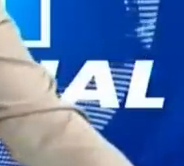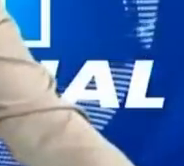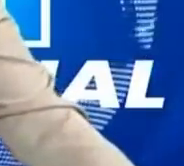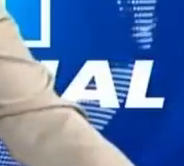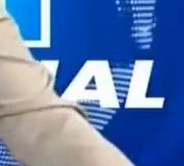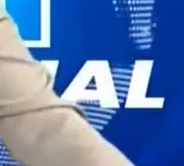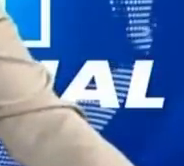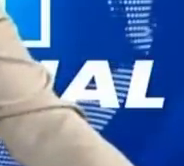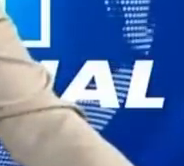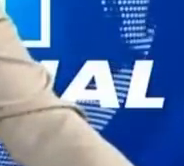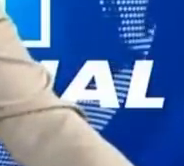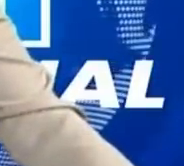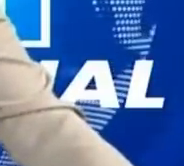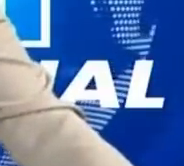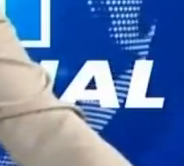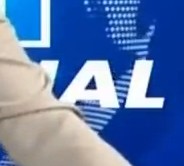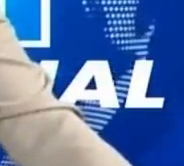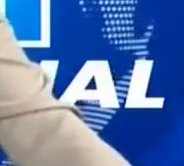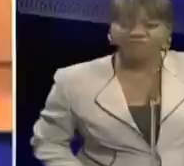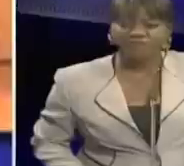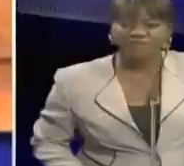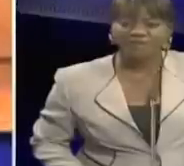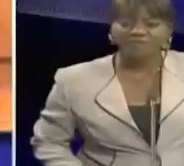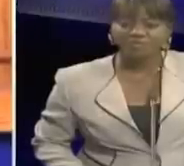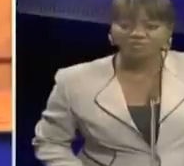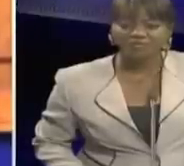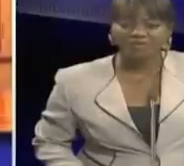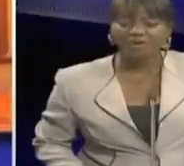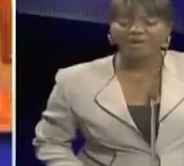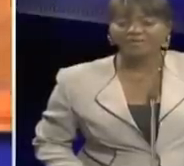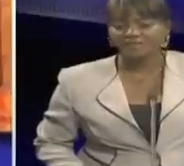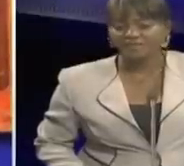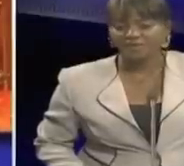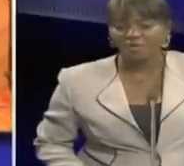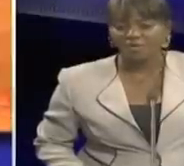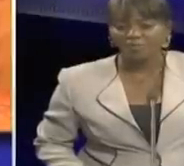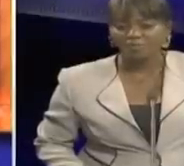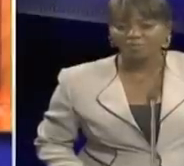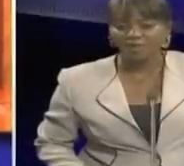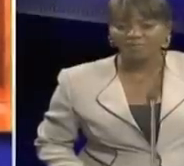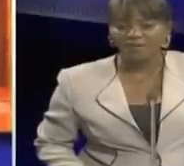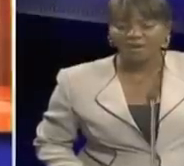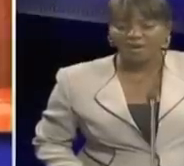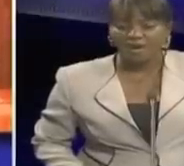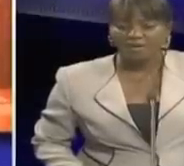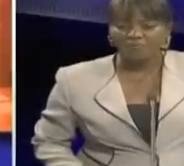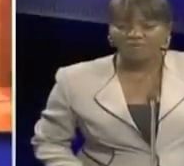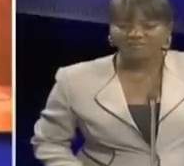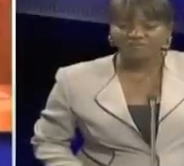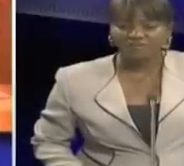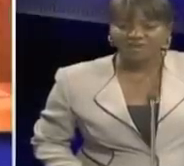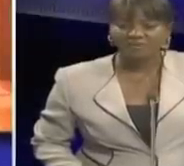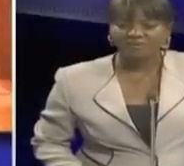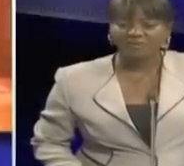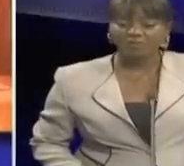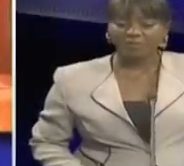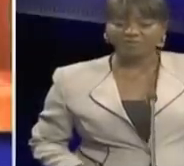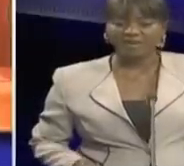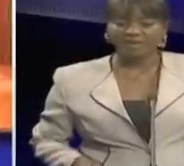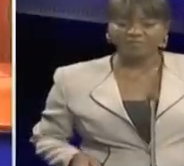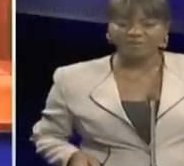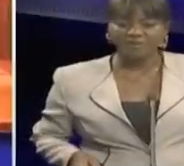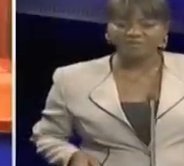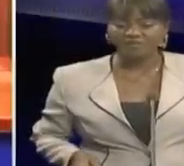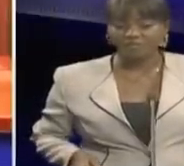À la une de l'actualité, les communautés Tutsi et Hutu vivant en RDC ont répondu à l'appel à la mobilisation générale lancée par le président de